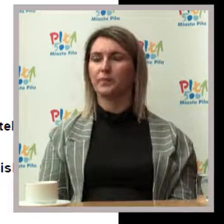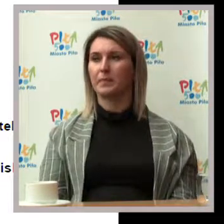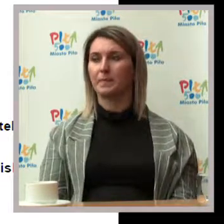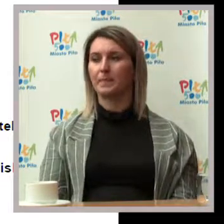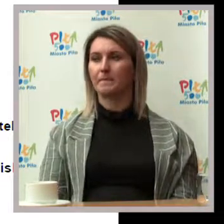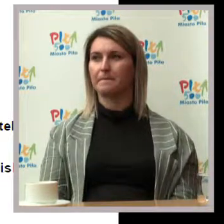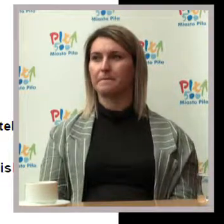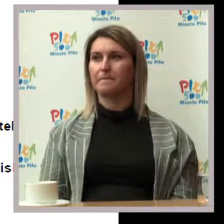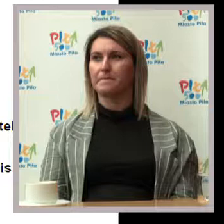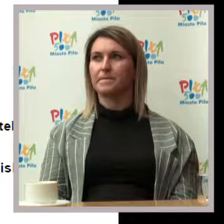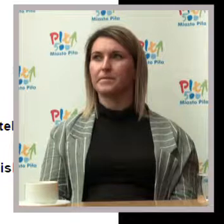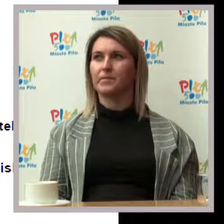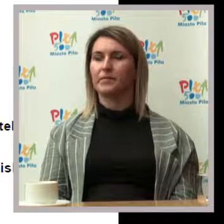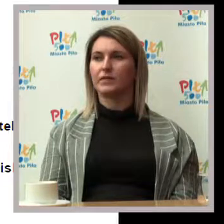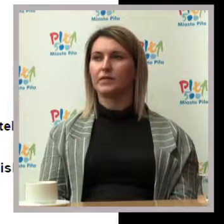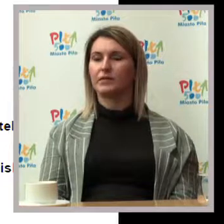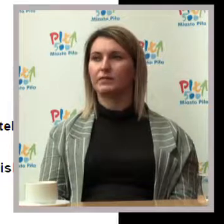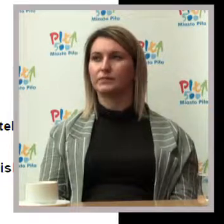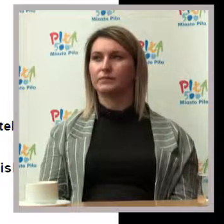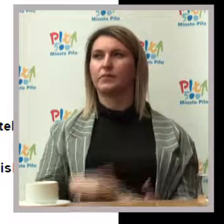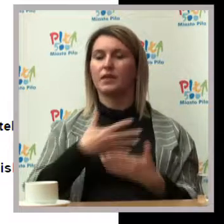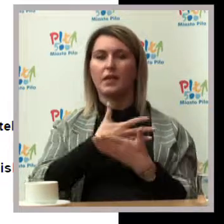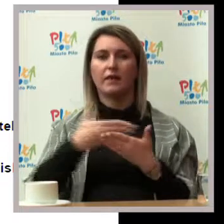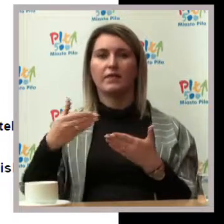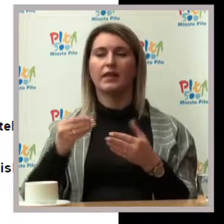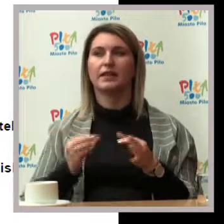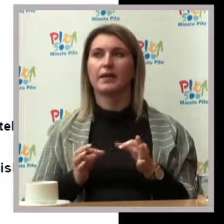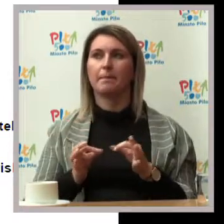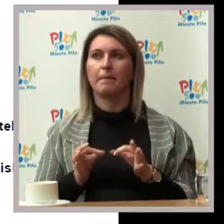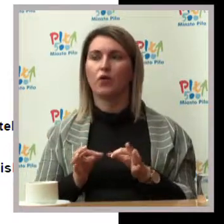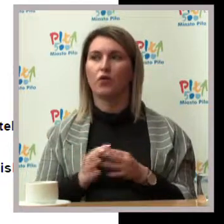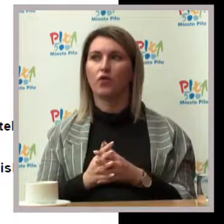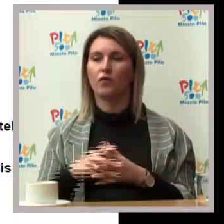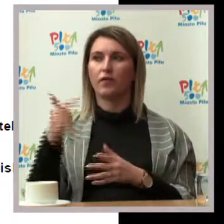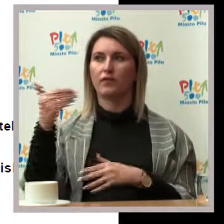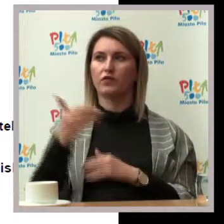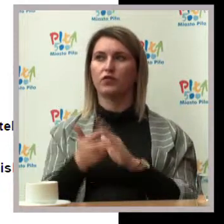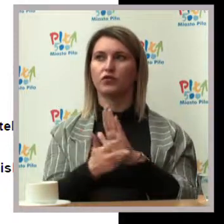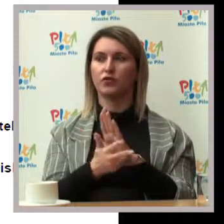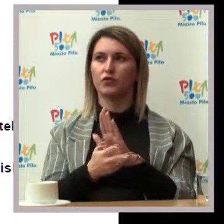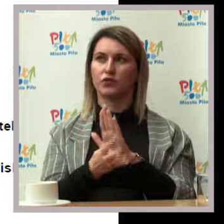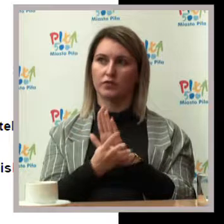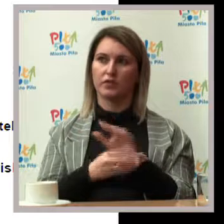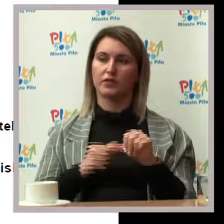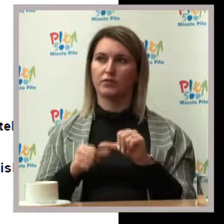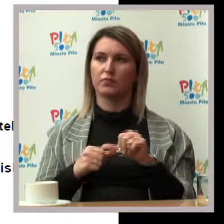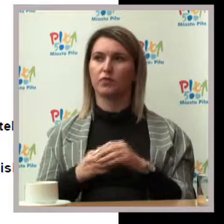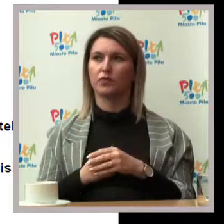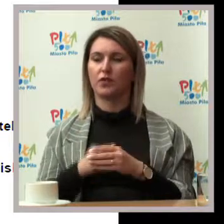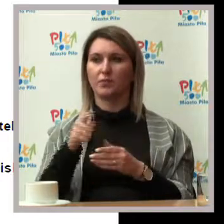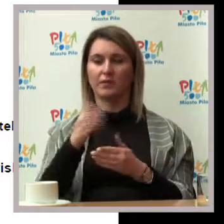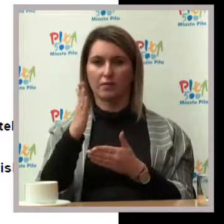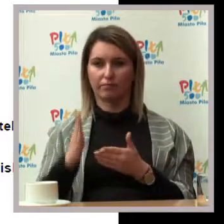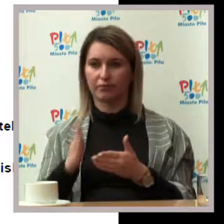I wydatki majątkowe w roku 2019, tu u góry błąd jest, w podziale na działy